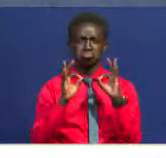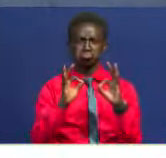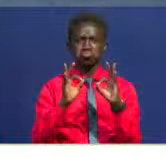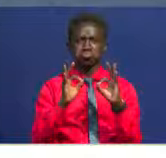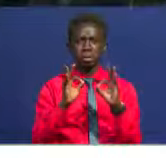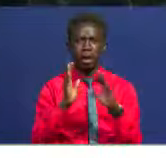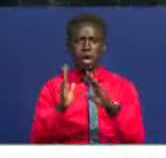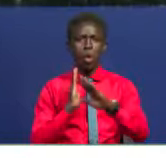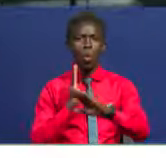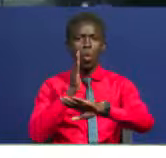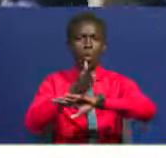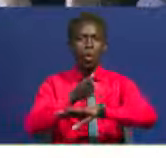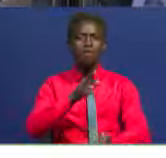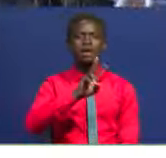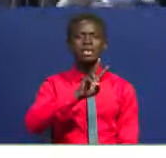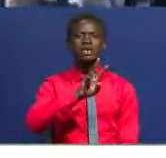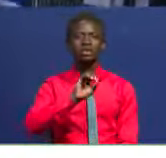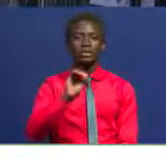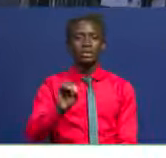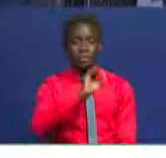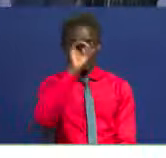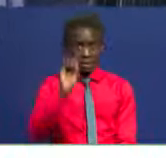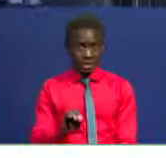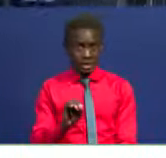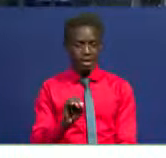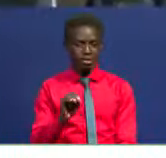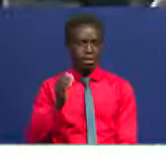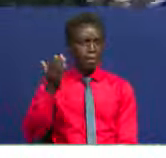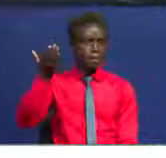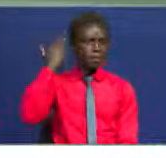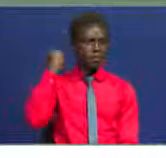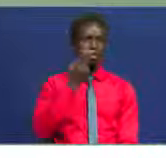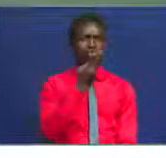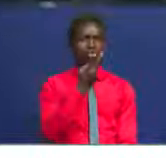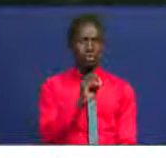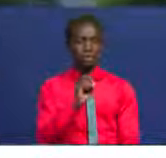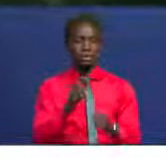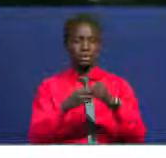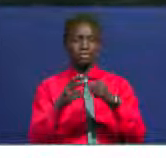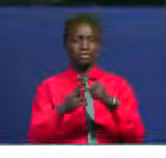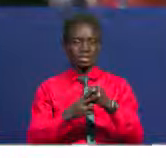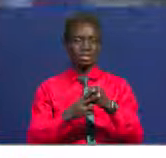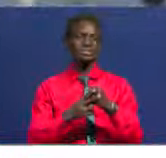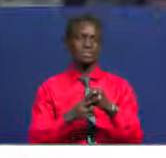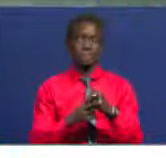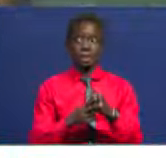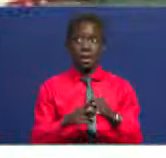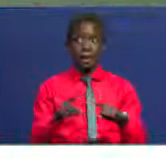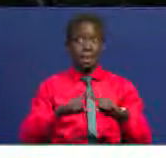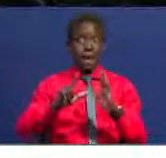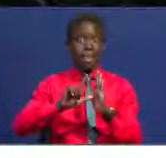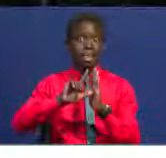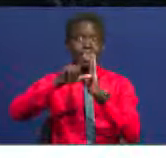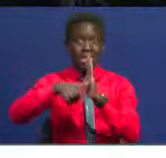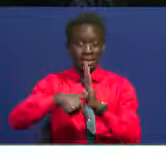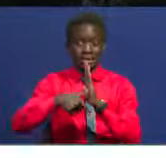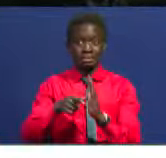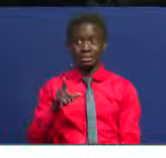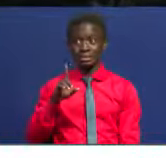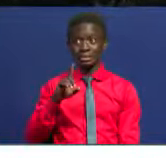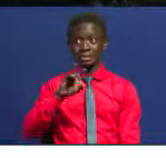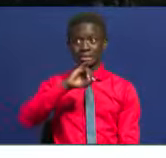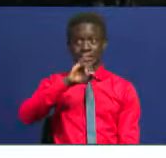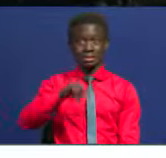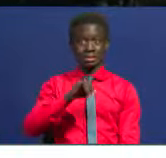ya 20% kutoka mwaka 2017. Baadaye, Dingnan inalenga